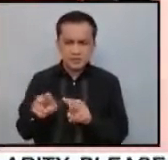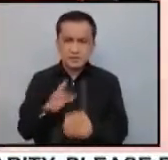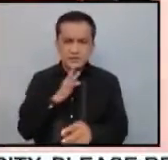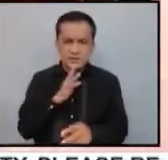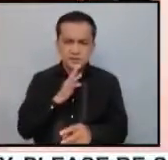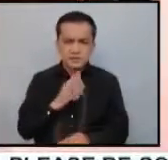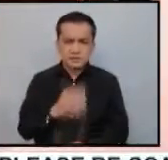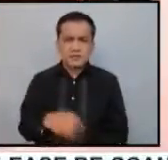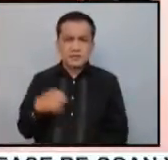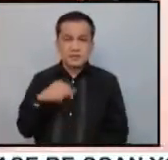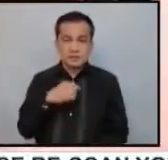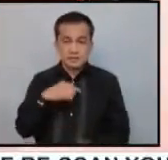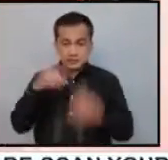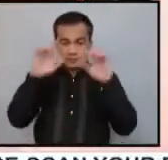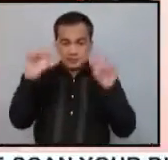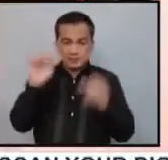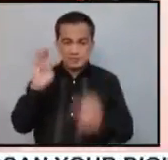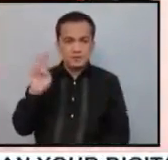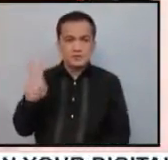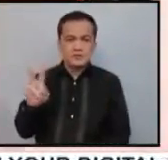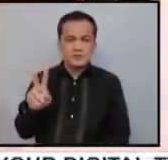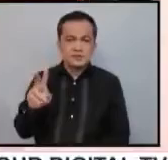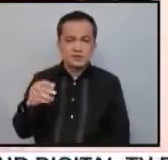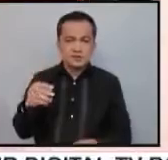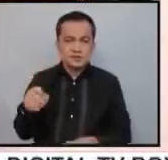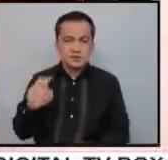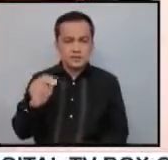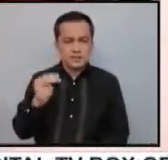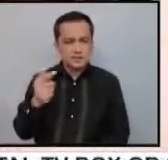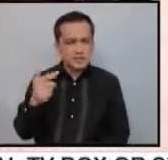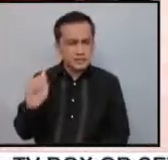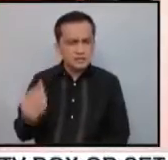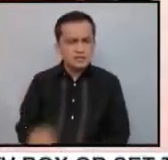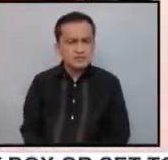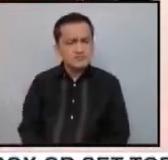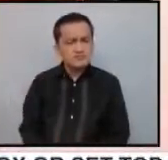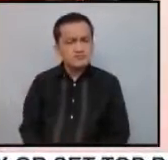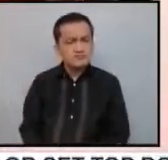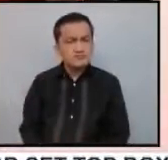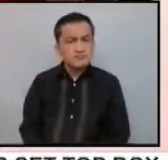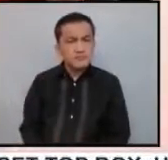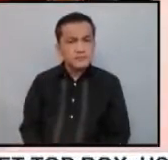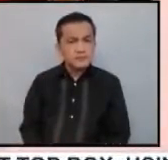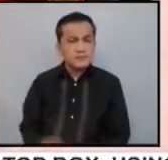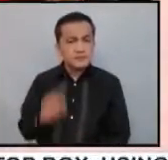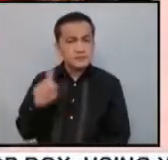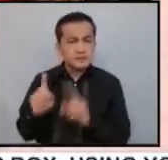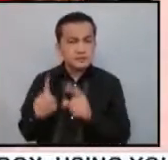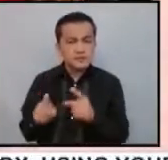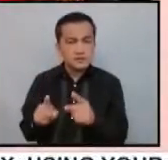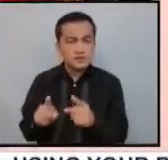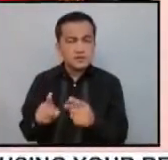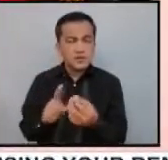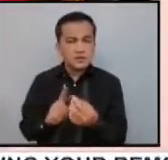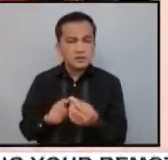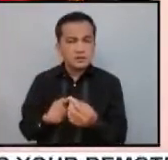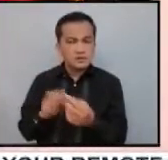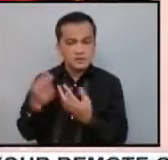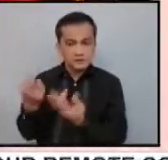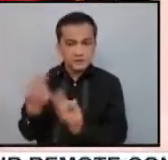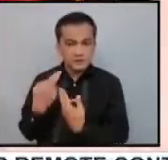ating Pangulong Marcos Jr. dun sa UNGA. Naitanong mo ba yung kanilang mga reaksyon sa mga nabanggit ng ating